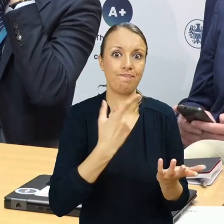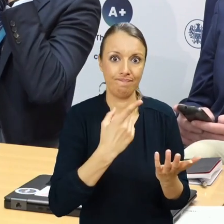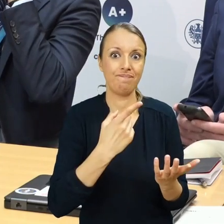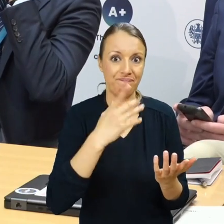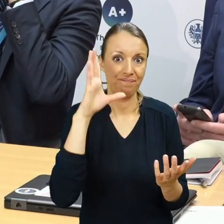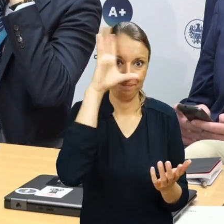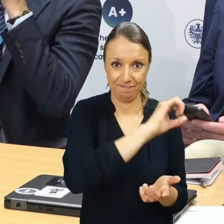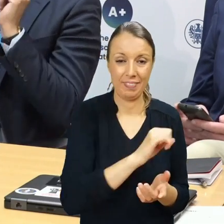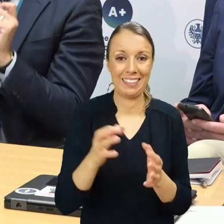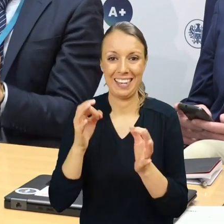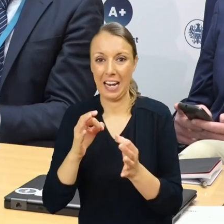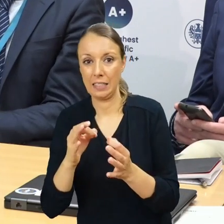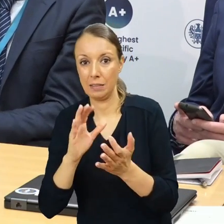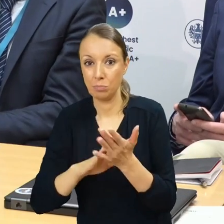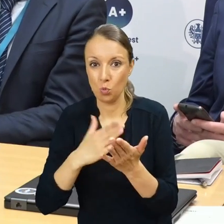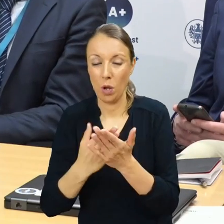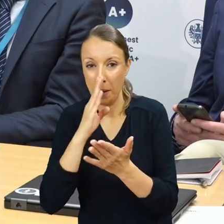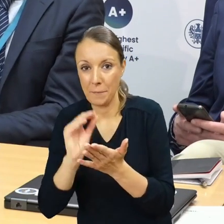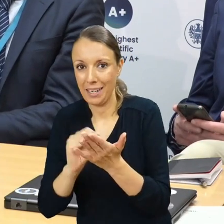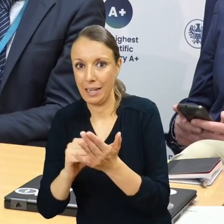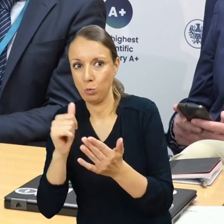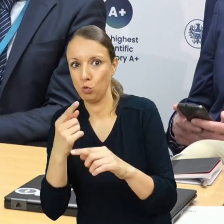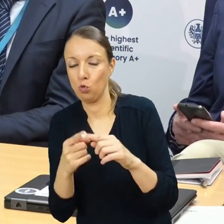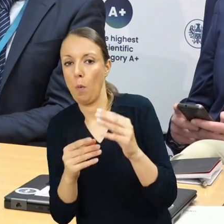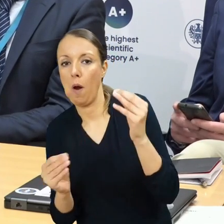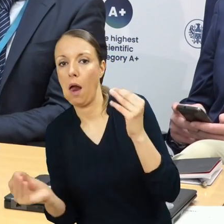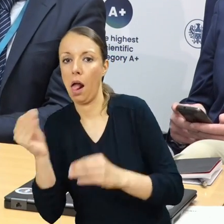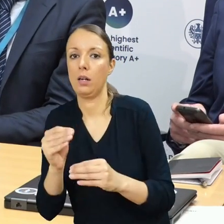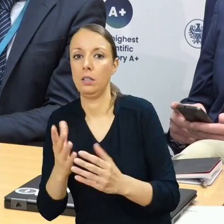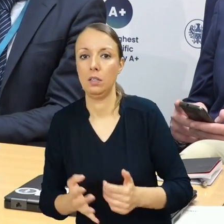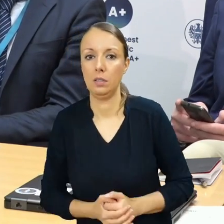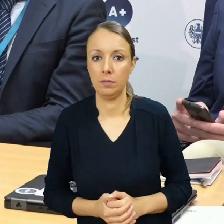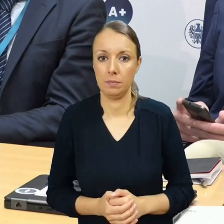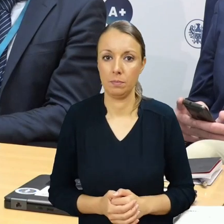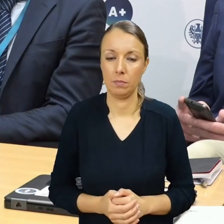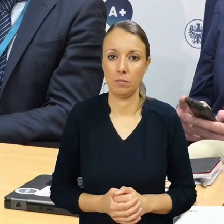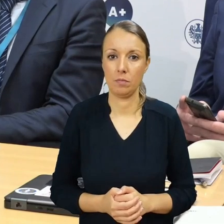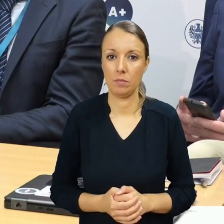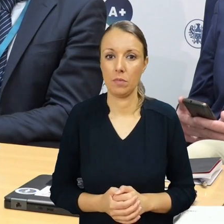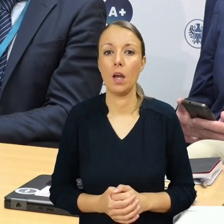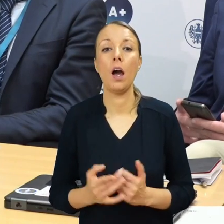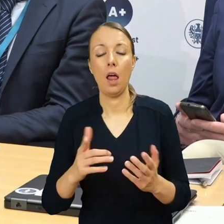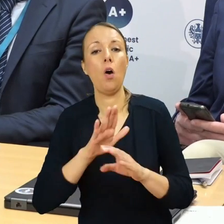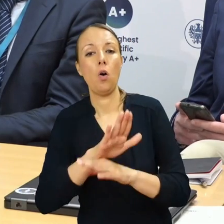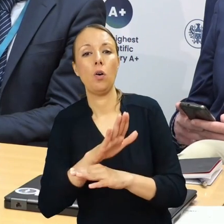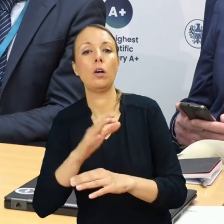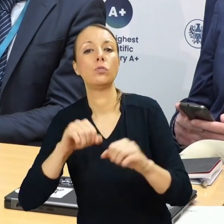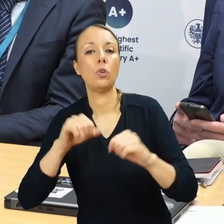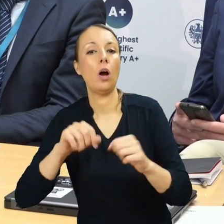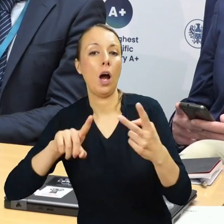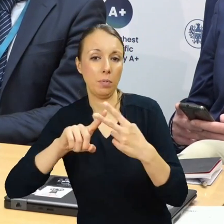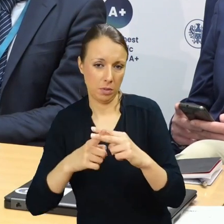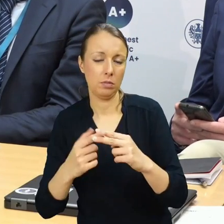tu powiedzieć akurat do tego wątku coś na obronę sądów administracyjnych, to one relatywnie wcześnie dostrzegły tą słabość. Ja